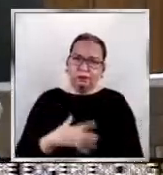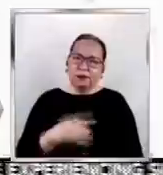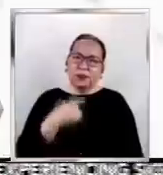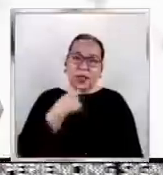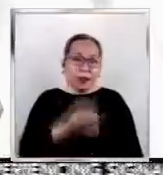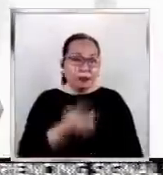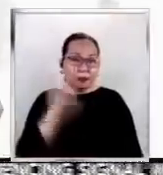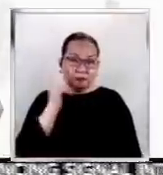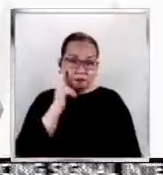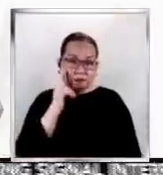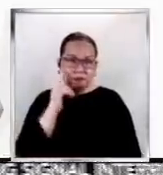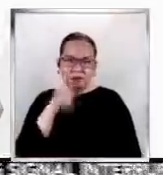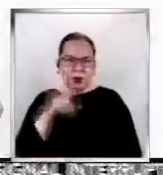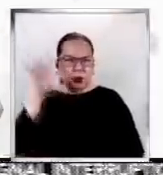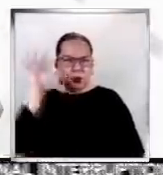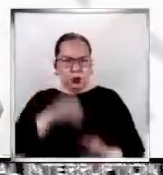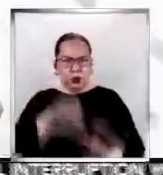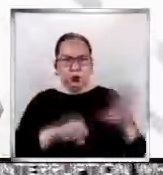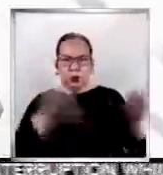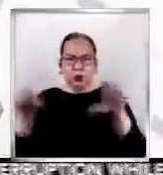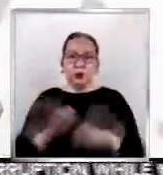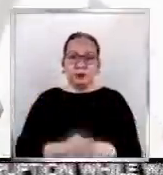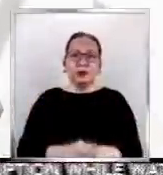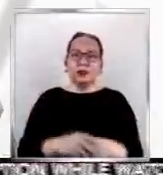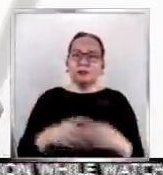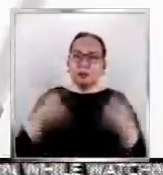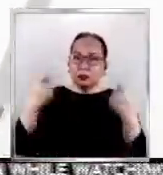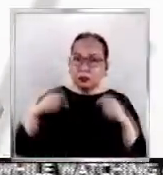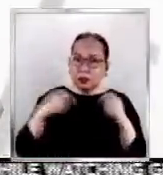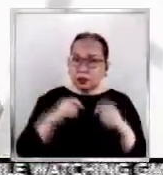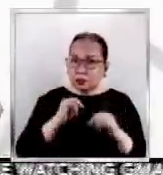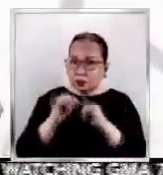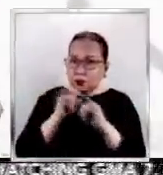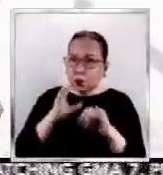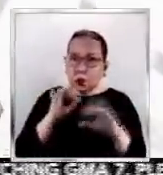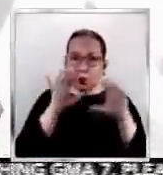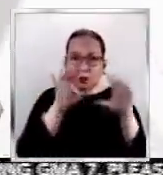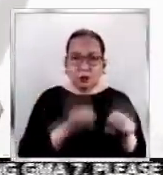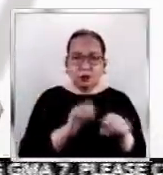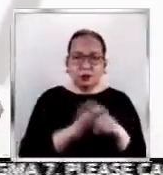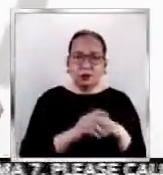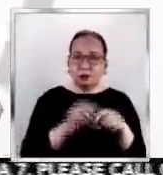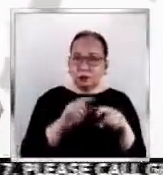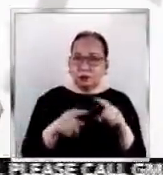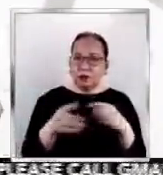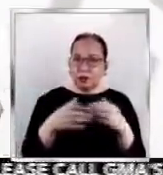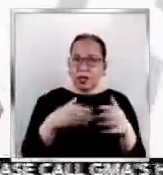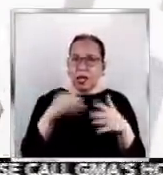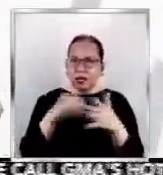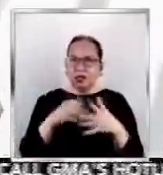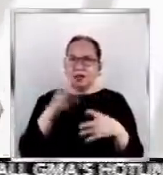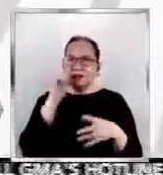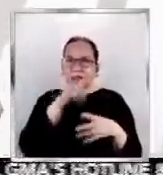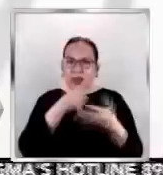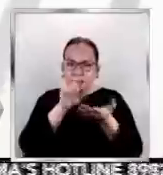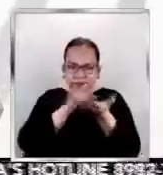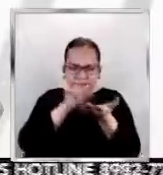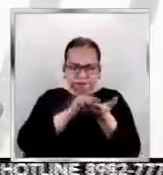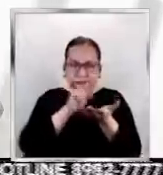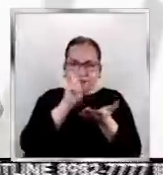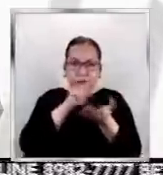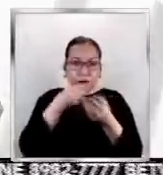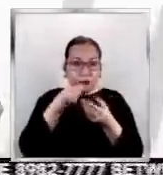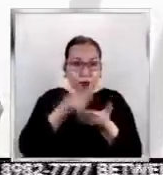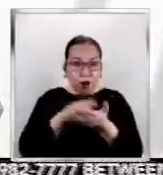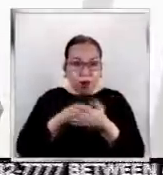to. Sinisikap pa rin namin makuha ang panig ng mga inaresto. Sa gitna ng muling pagkalat ng peking pera, paalala ng PNP sa